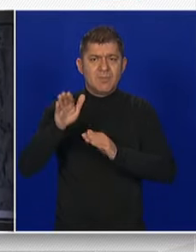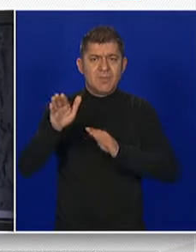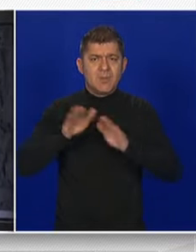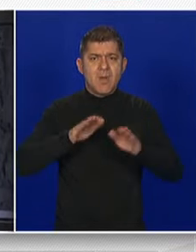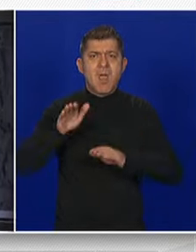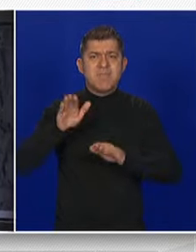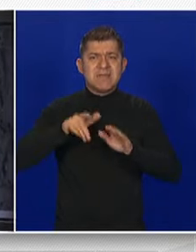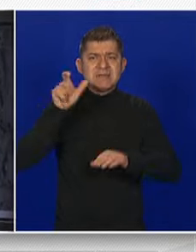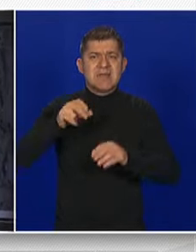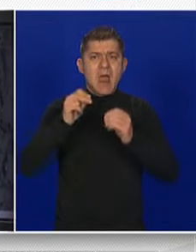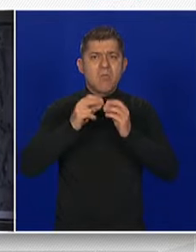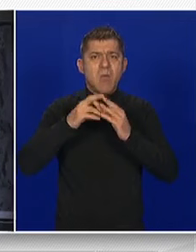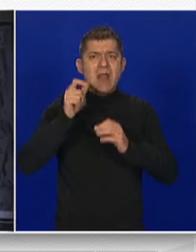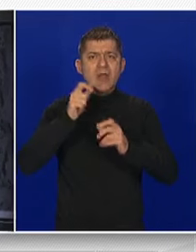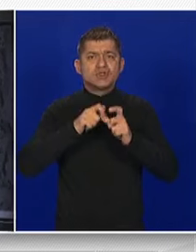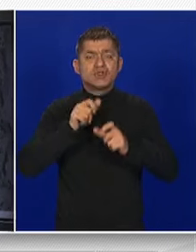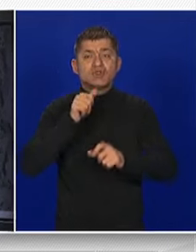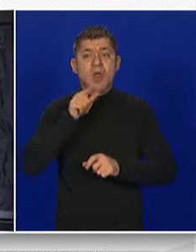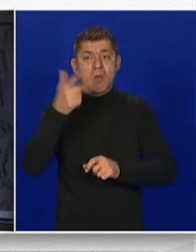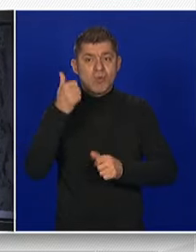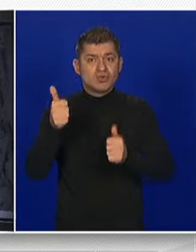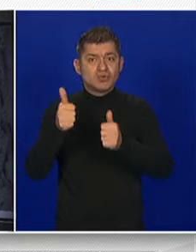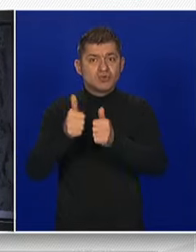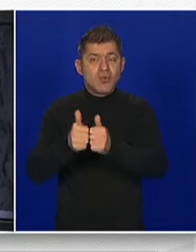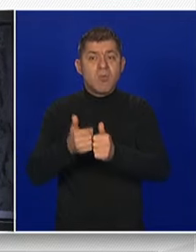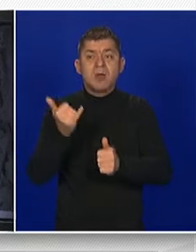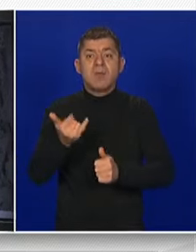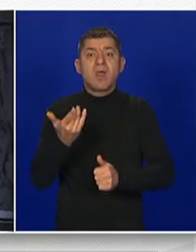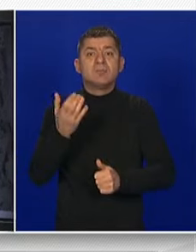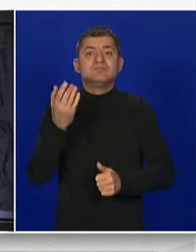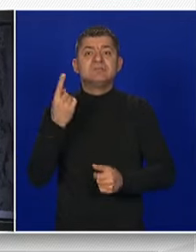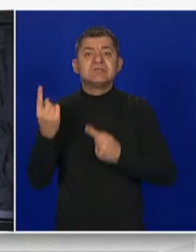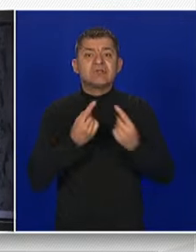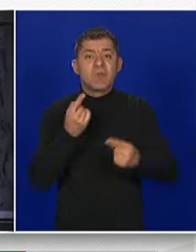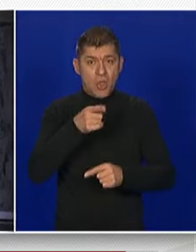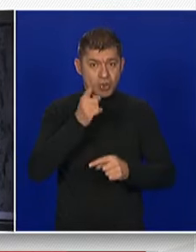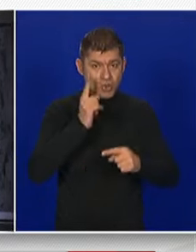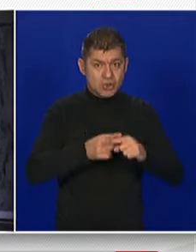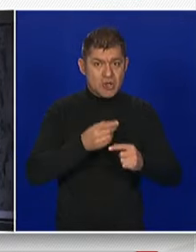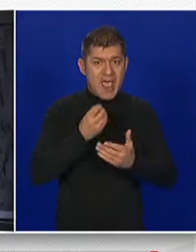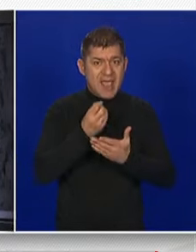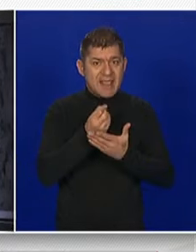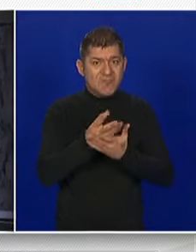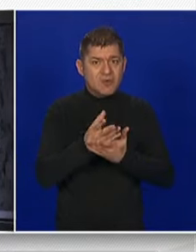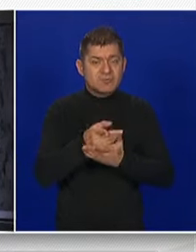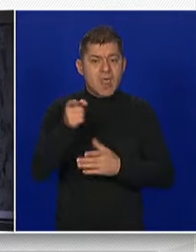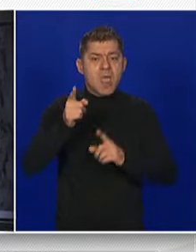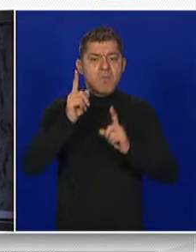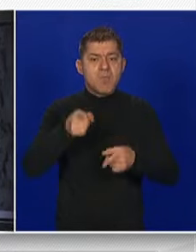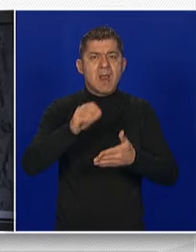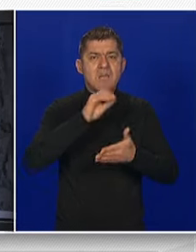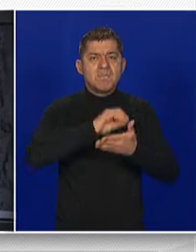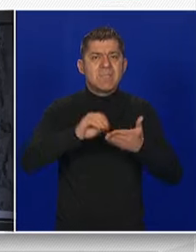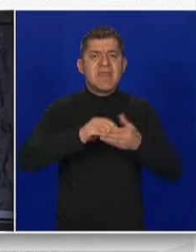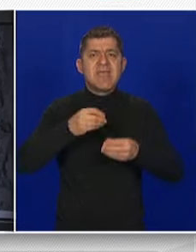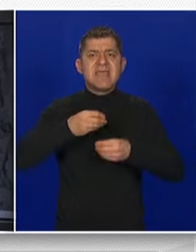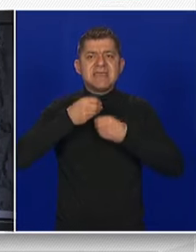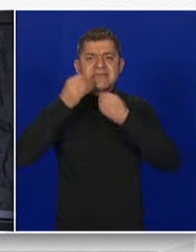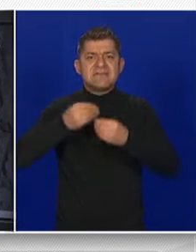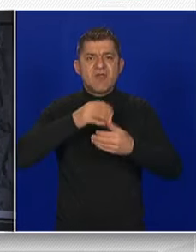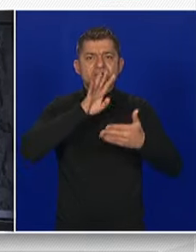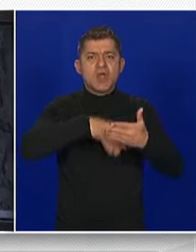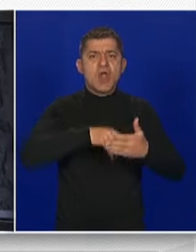biti kakvih sankcija za njega zbog ugroze i je li točna informacija da ćete zbog toga morati pisati izvješće SOA-i